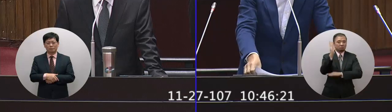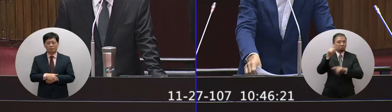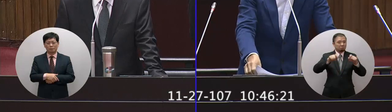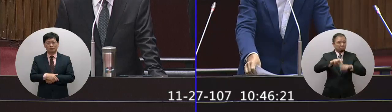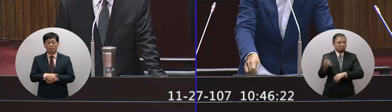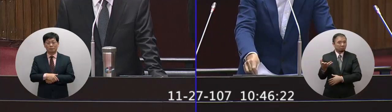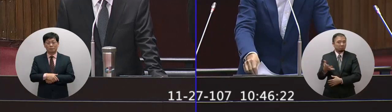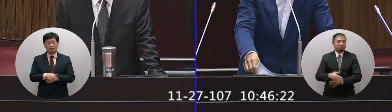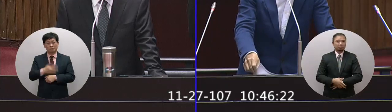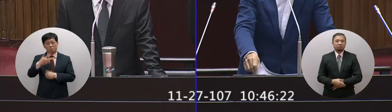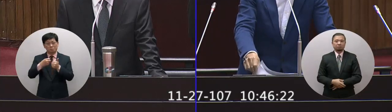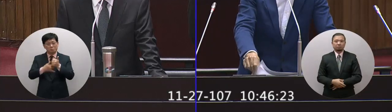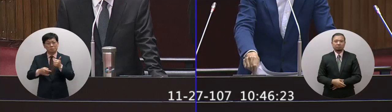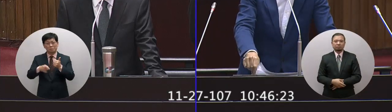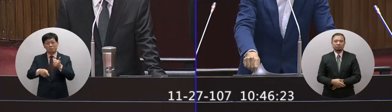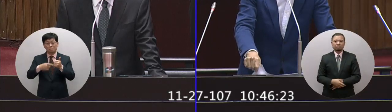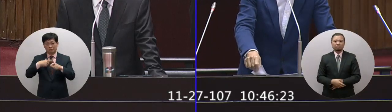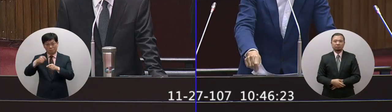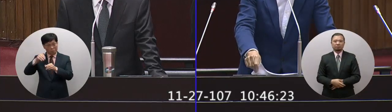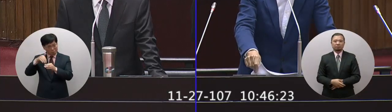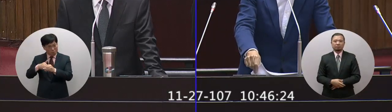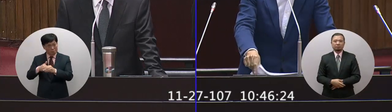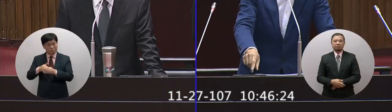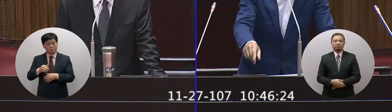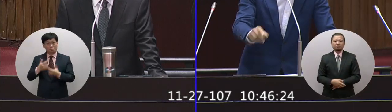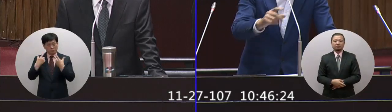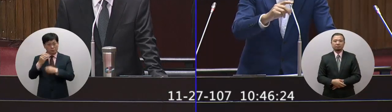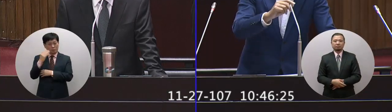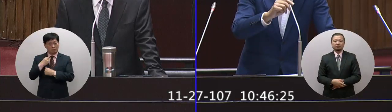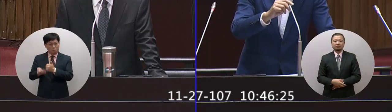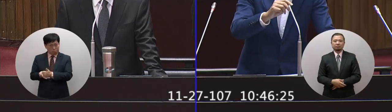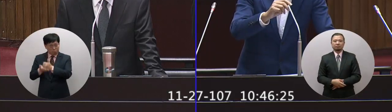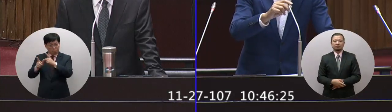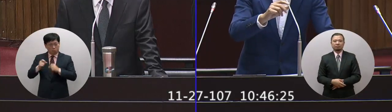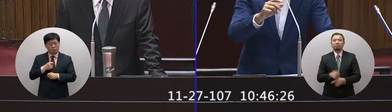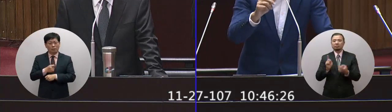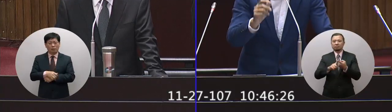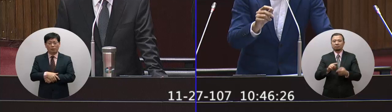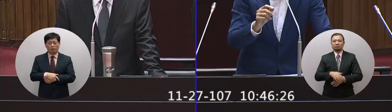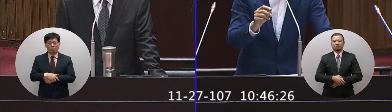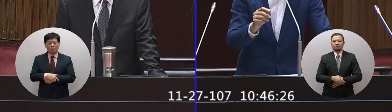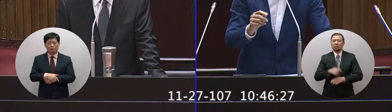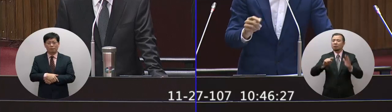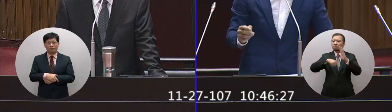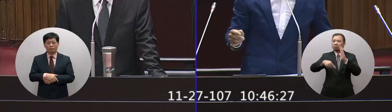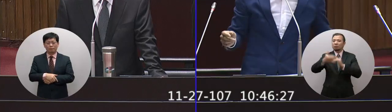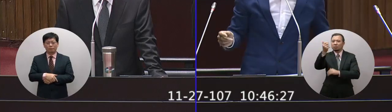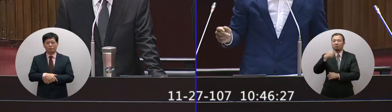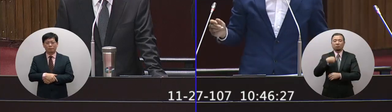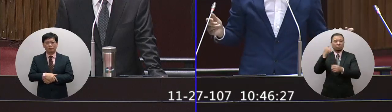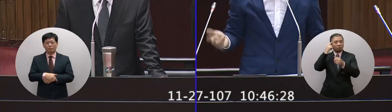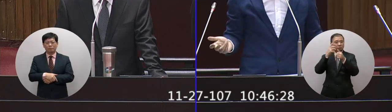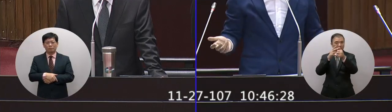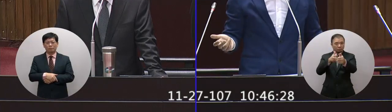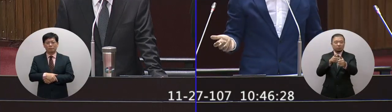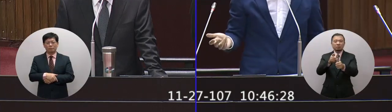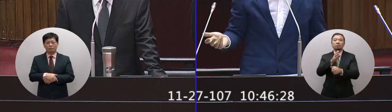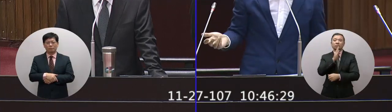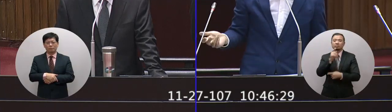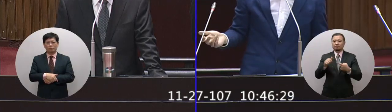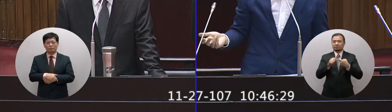这个徐委，因为这公投的结果，政府必须尊重了。 对。院长，我之所以这样提，就是说，第一